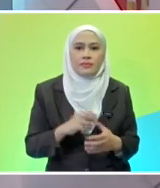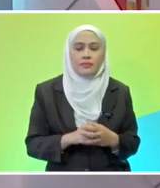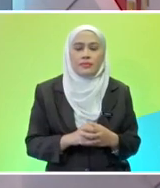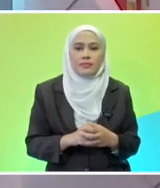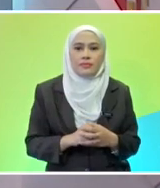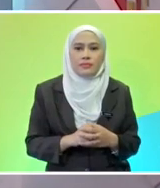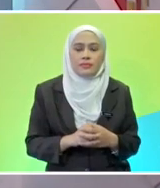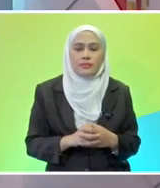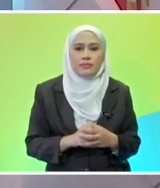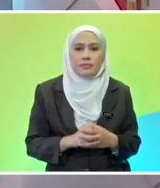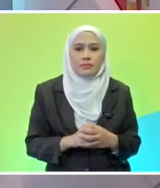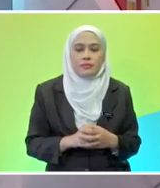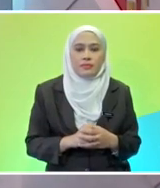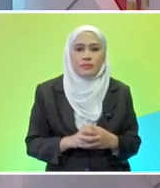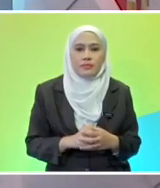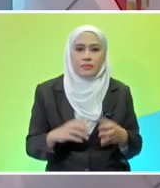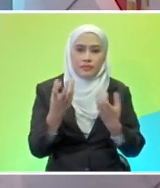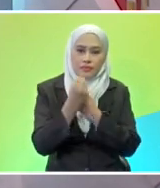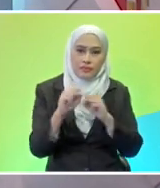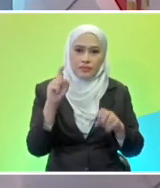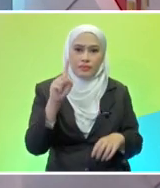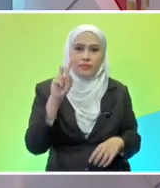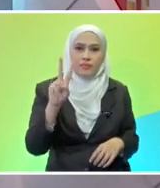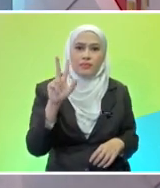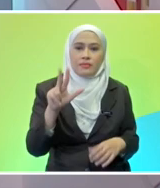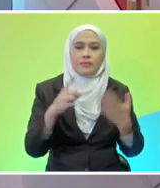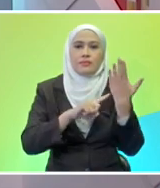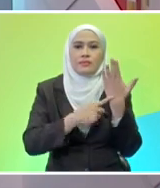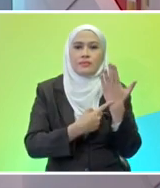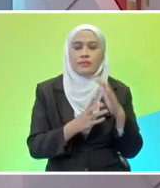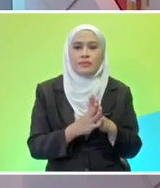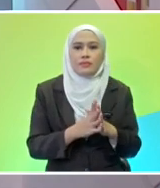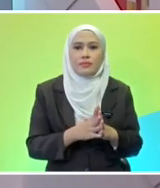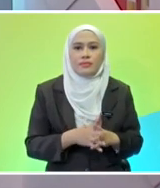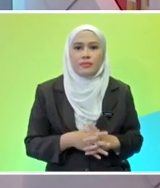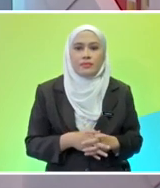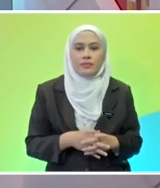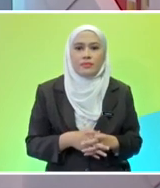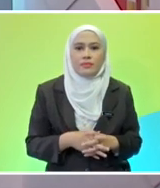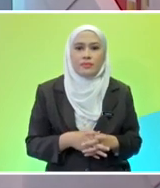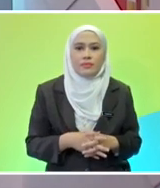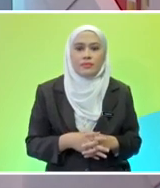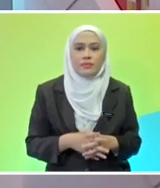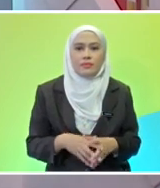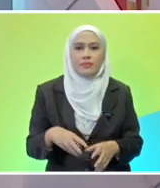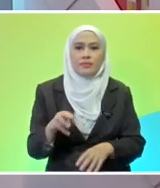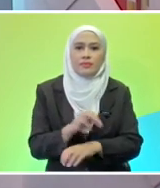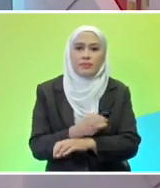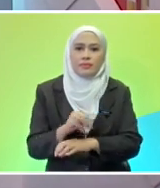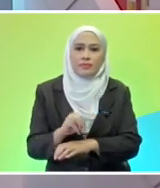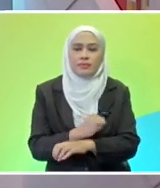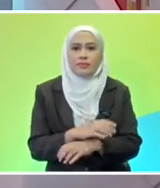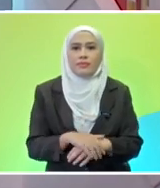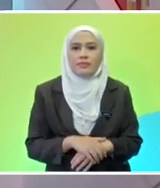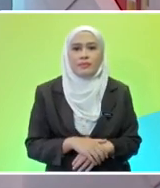lagi. Alamak. Okey. Sedia. Satu, dua, mula. Okey. Ram sam sam, ram sam